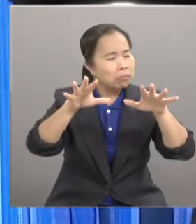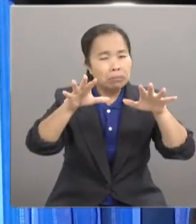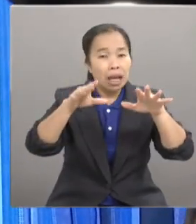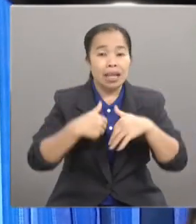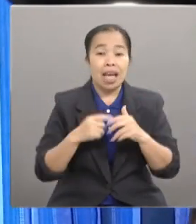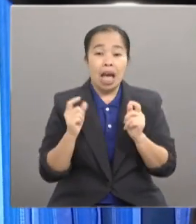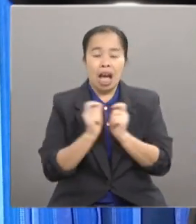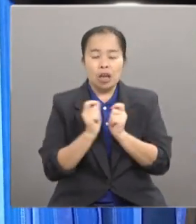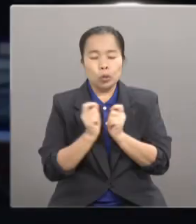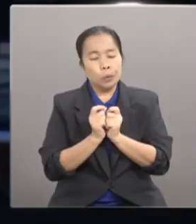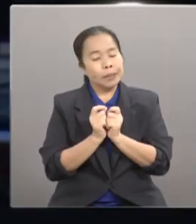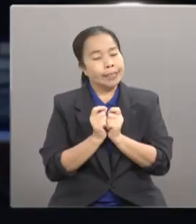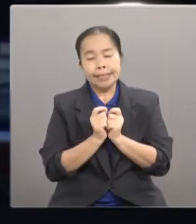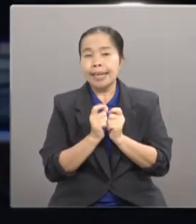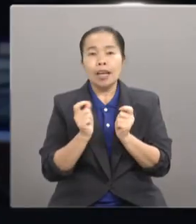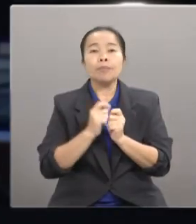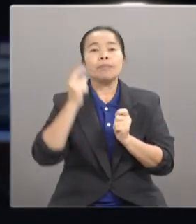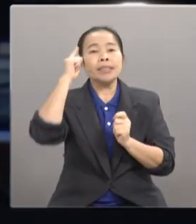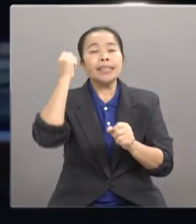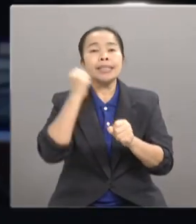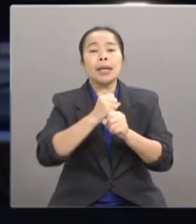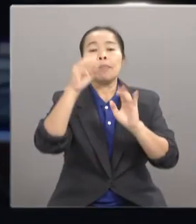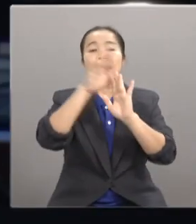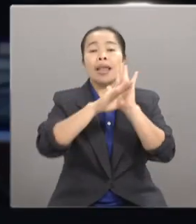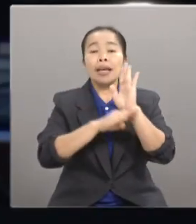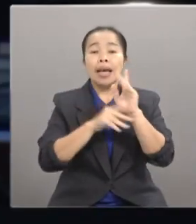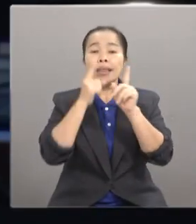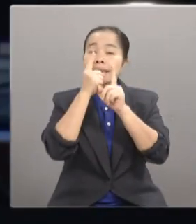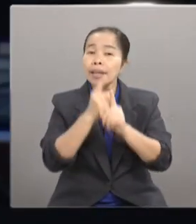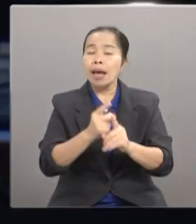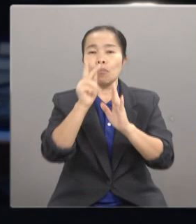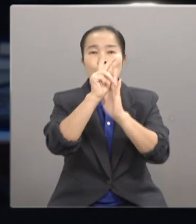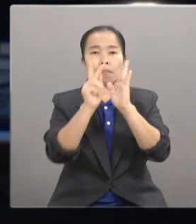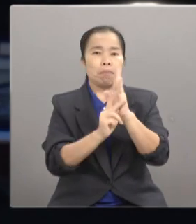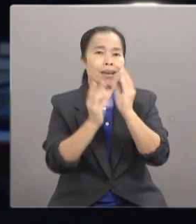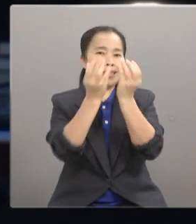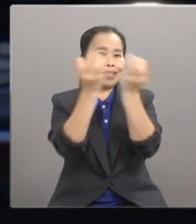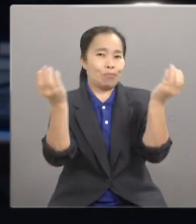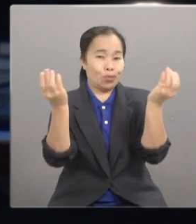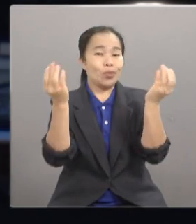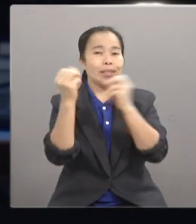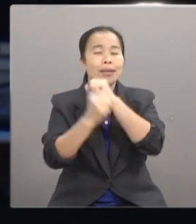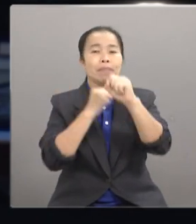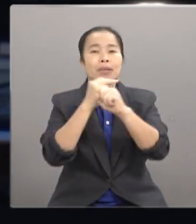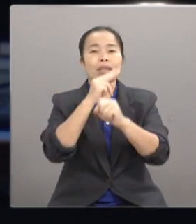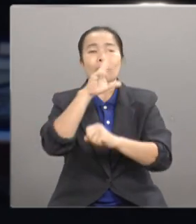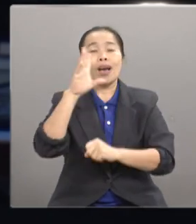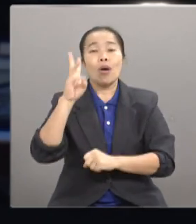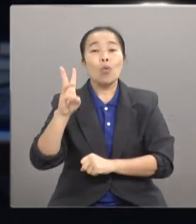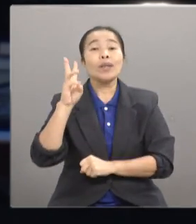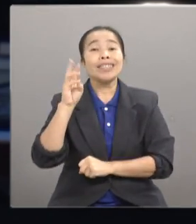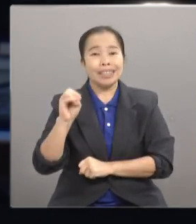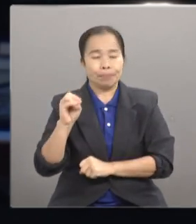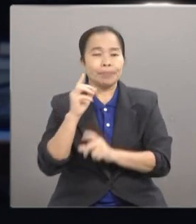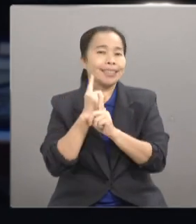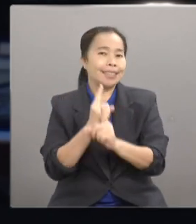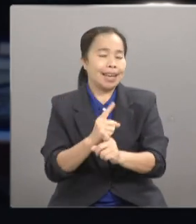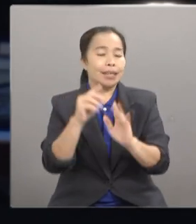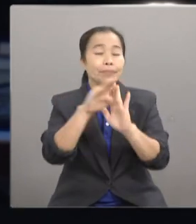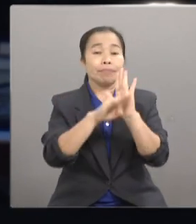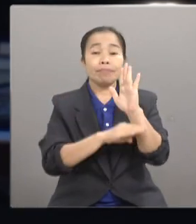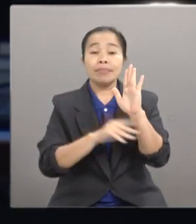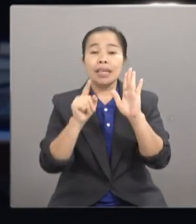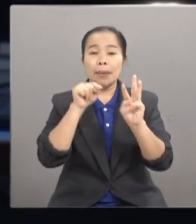การก็ใช้หลการเรื่องแรกตามกฎหมายรัฐธรรนูลแ่งราชอณาจักไยพ.ศ. 2560 น.